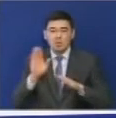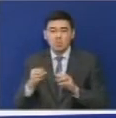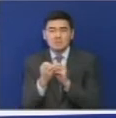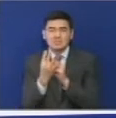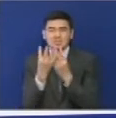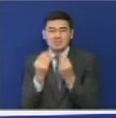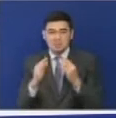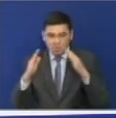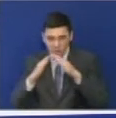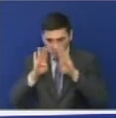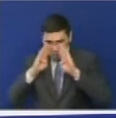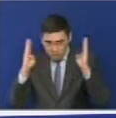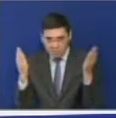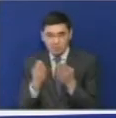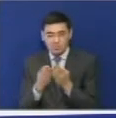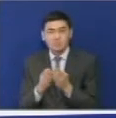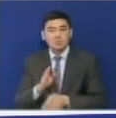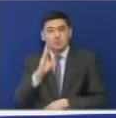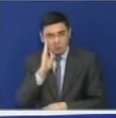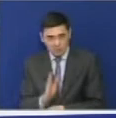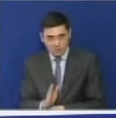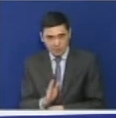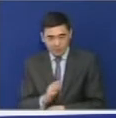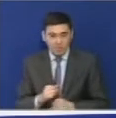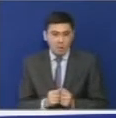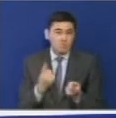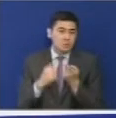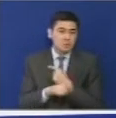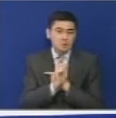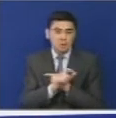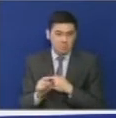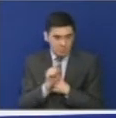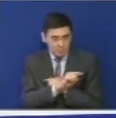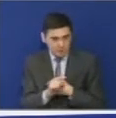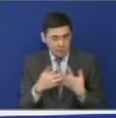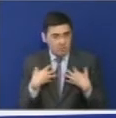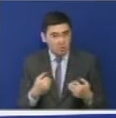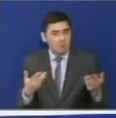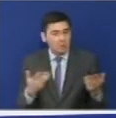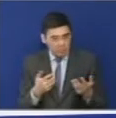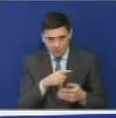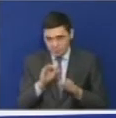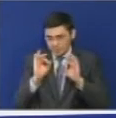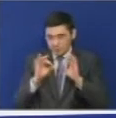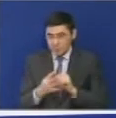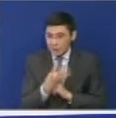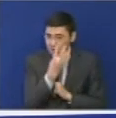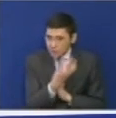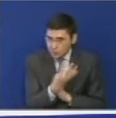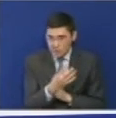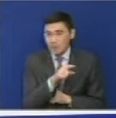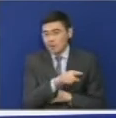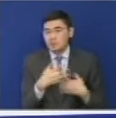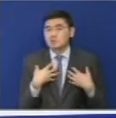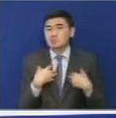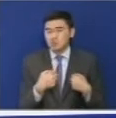болады. Денсаулық сақтау басқармасының басшысы өзге науқастардың жағдайына да тоқталып өтті. Қалған 4 науқастың жалпы жағдайы